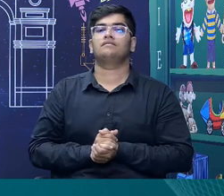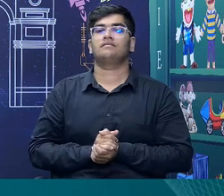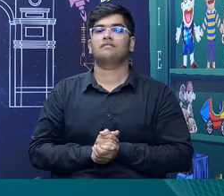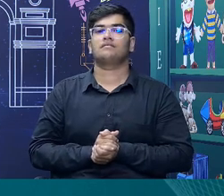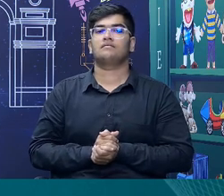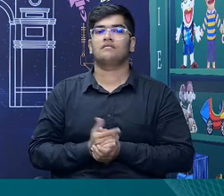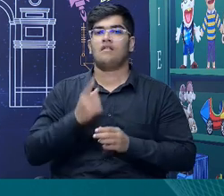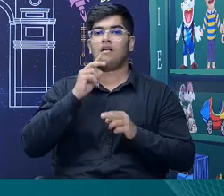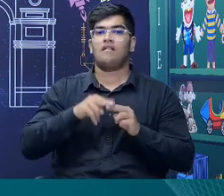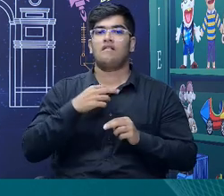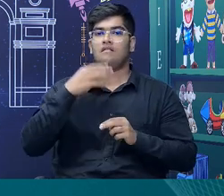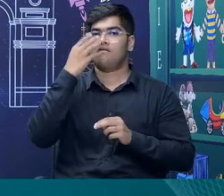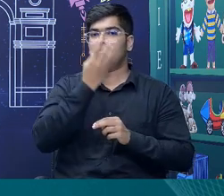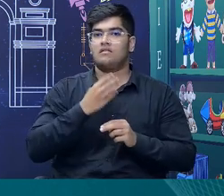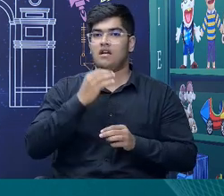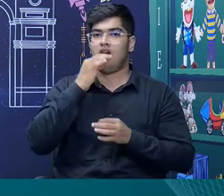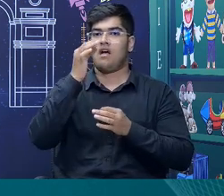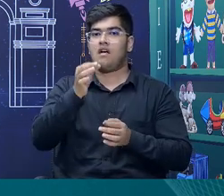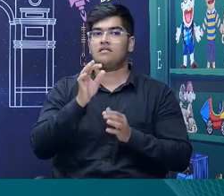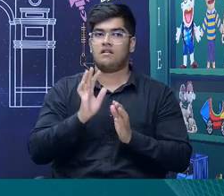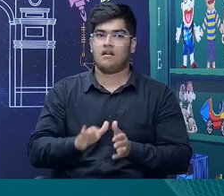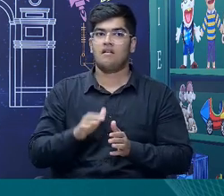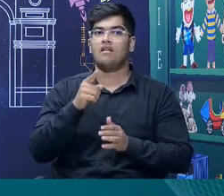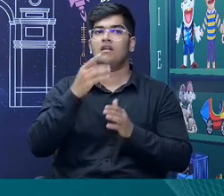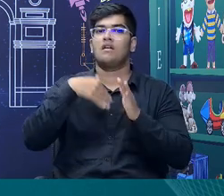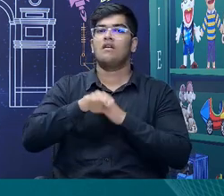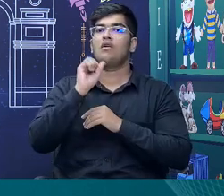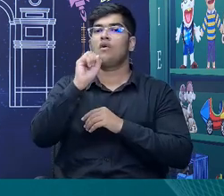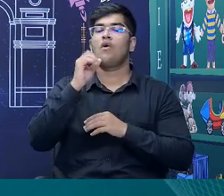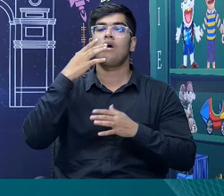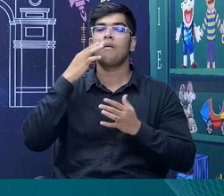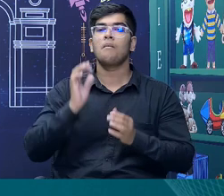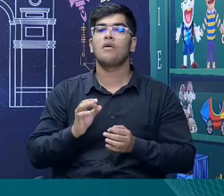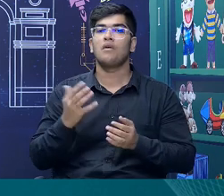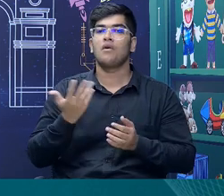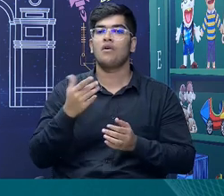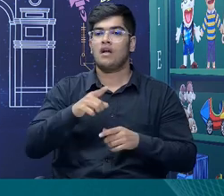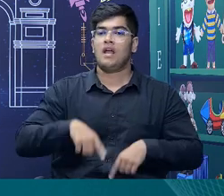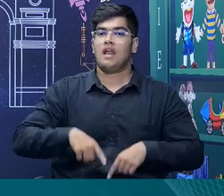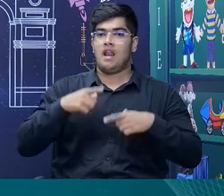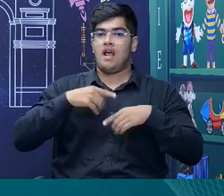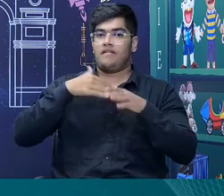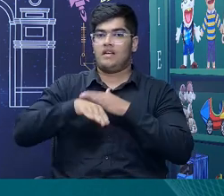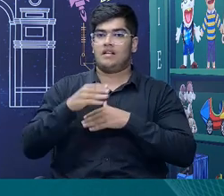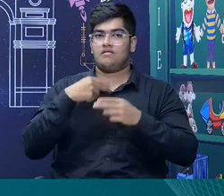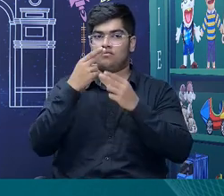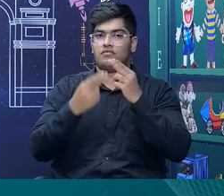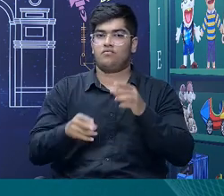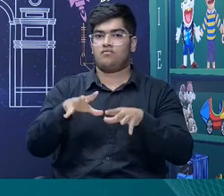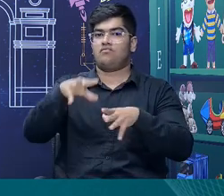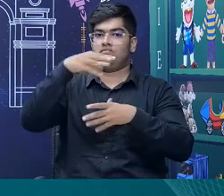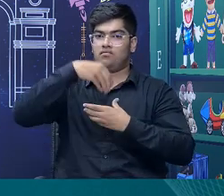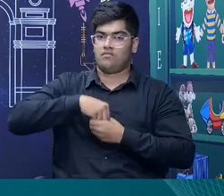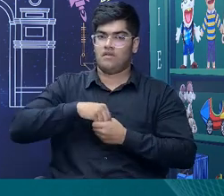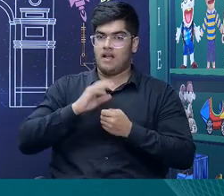पूछते हैं या उनके जो यह साइनिफिकेंस है उनको अपने लाइफ में उतारने हैं तो उनके